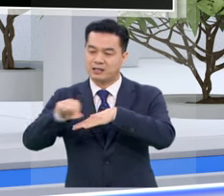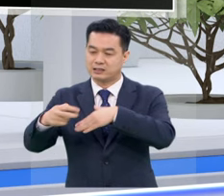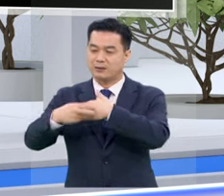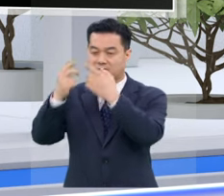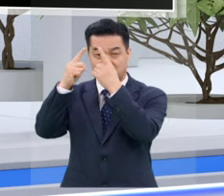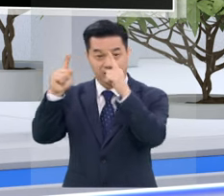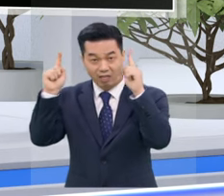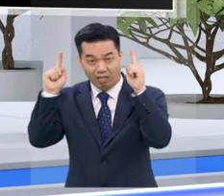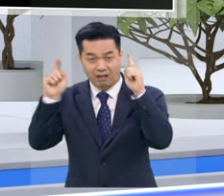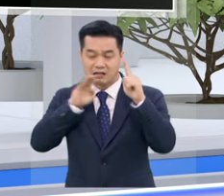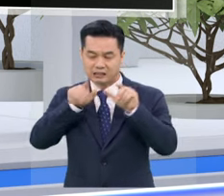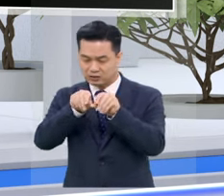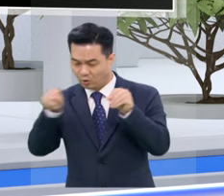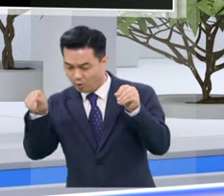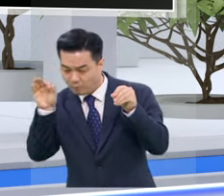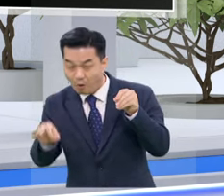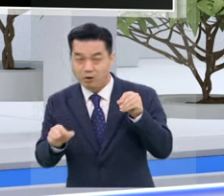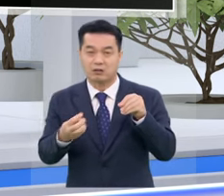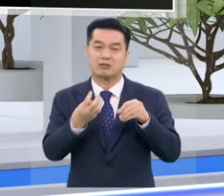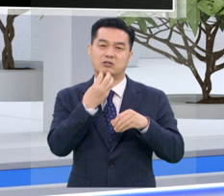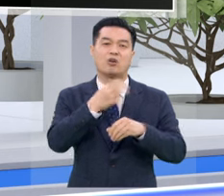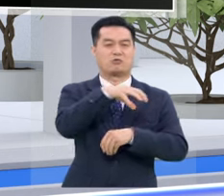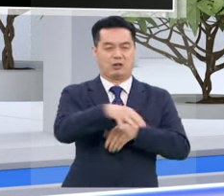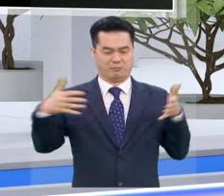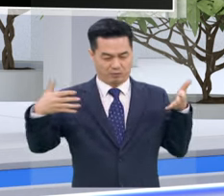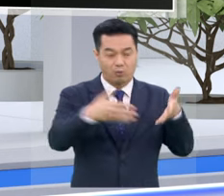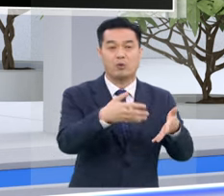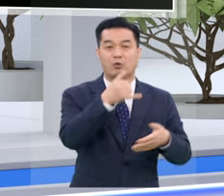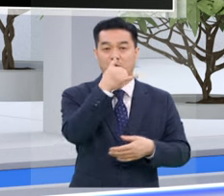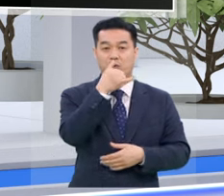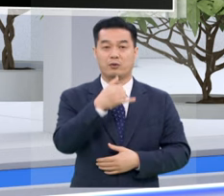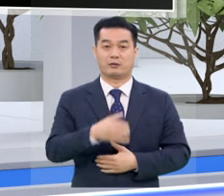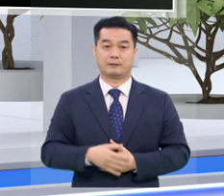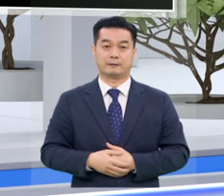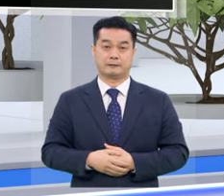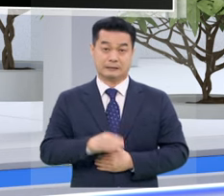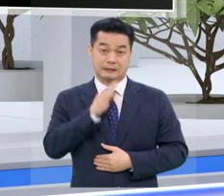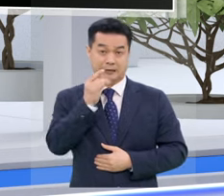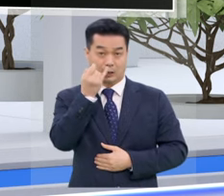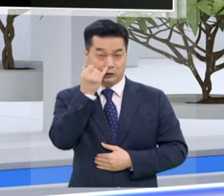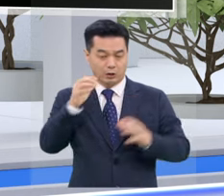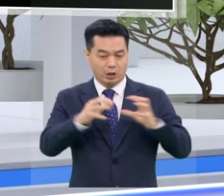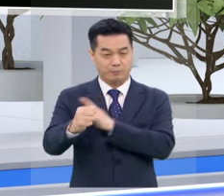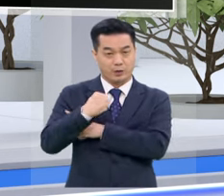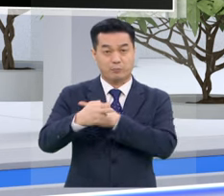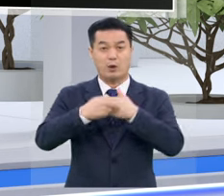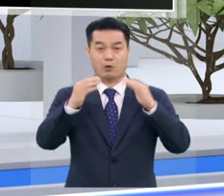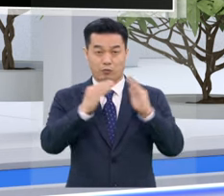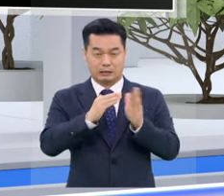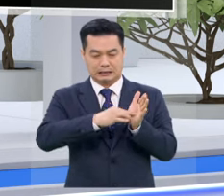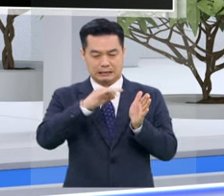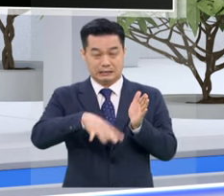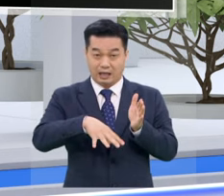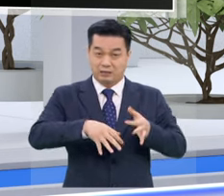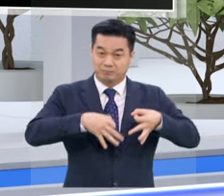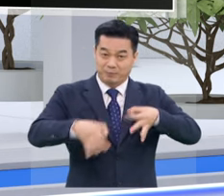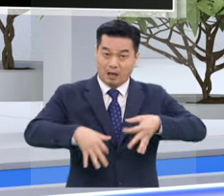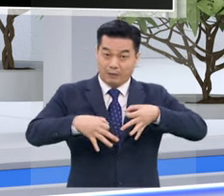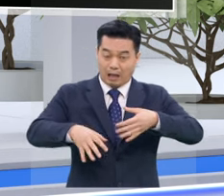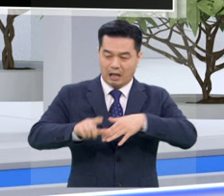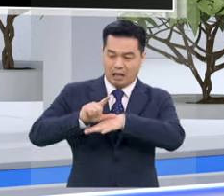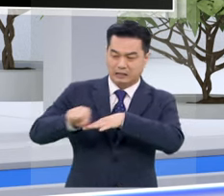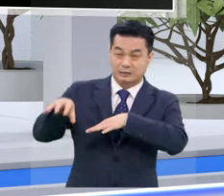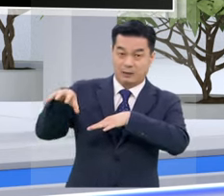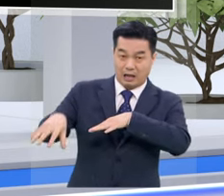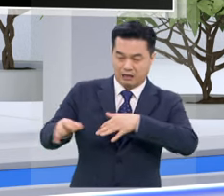지방의대 위장 지방 의대입시 재벌 협력 병원에 세금을 쏟아붓고 지방의 자원을